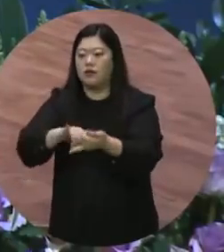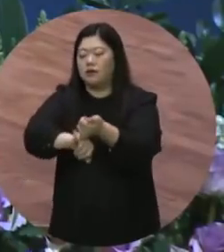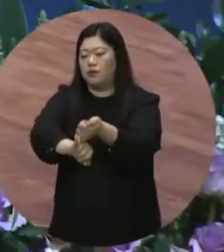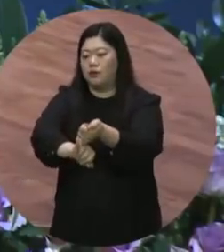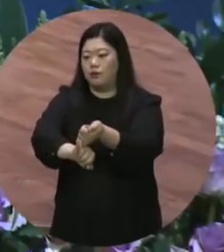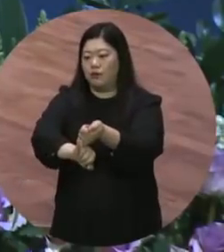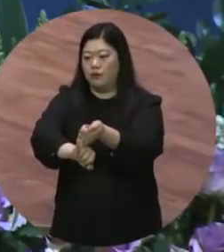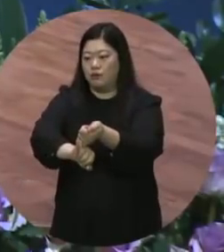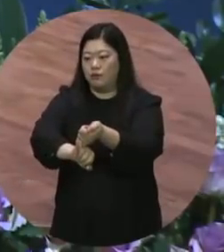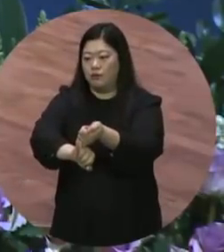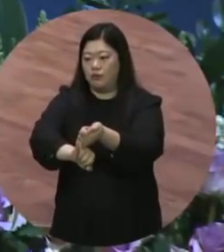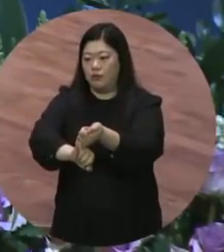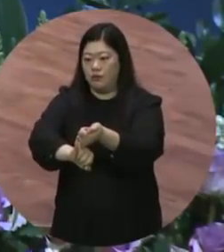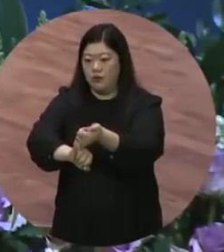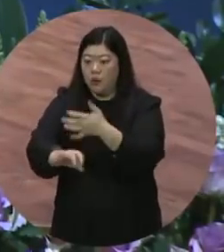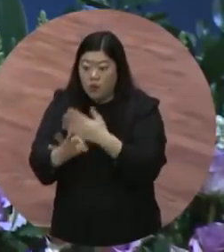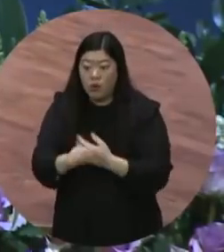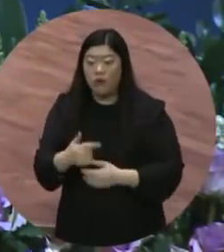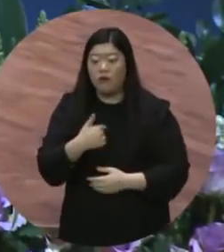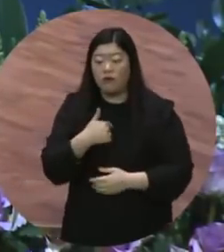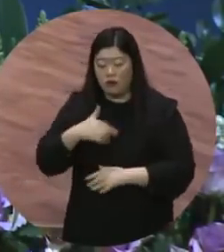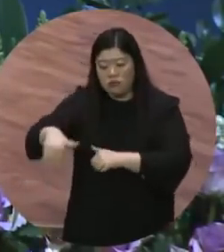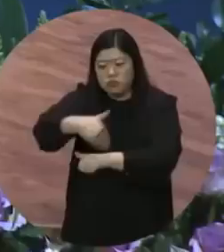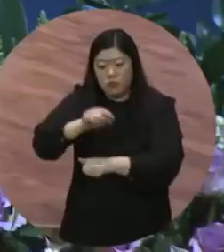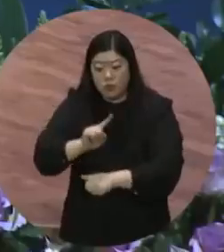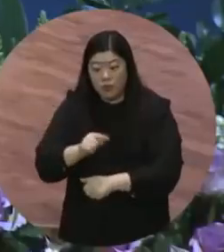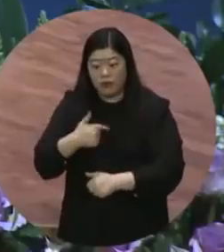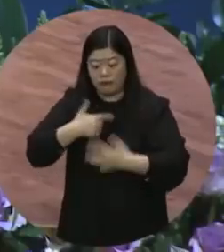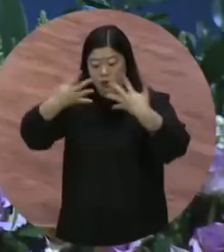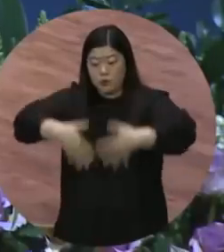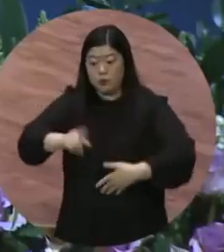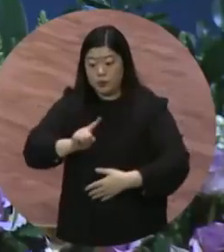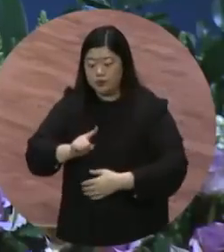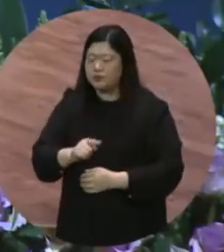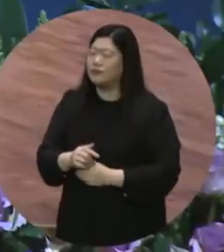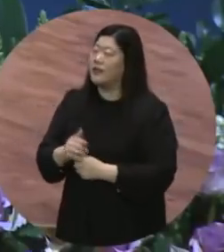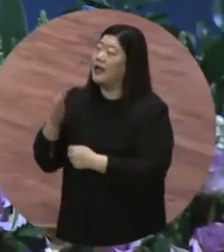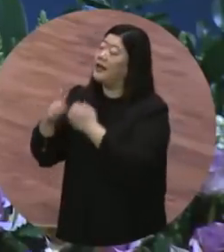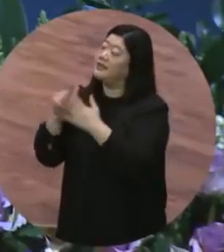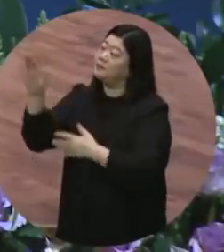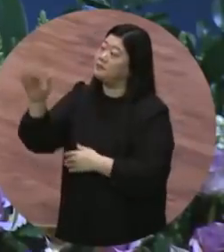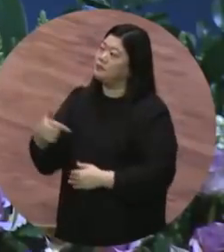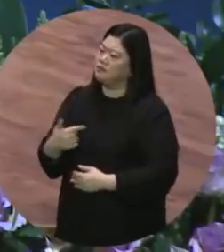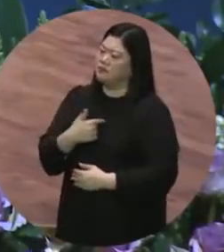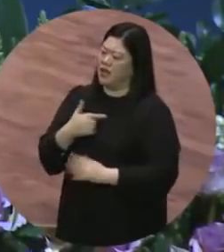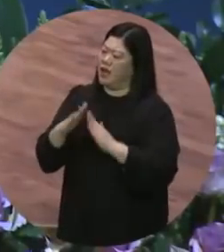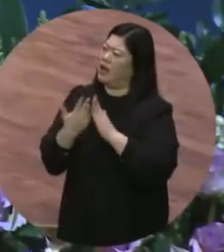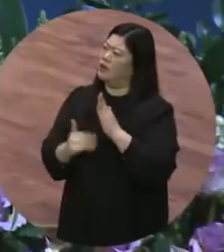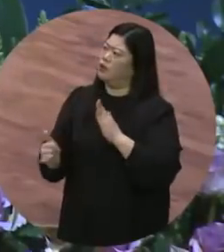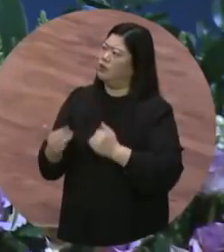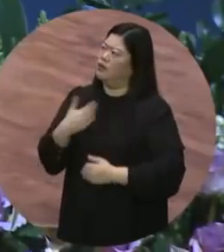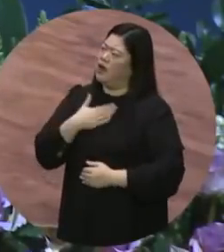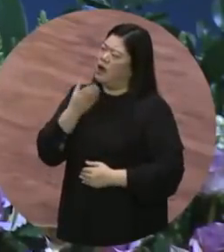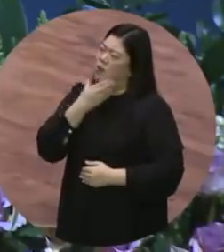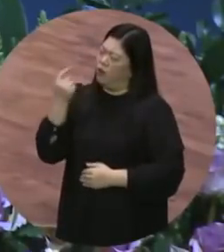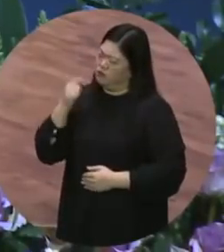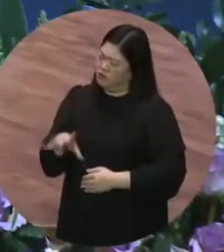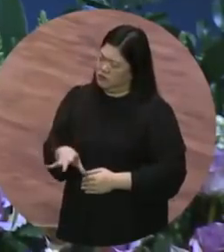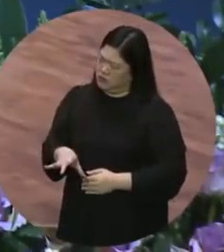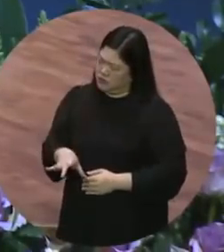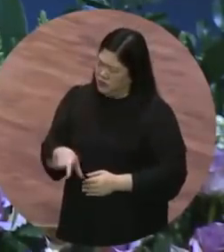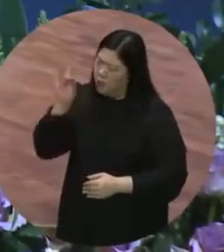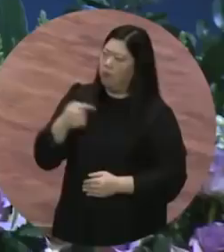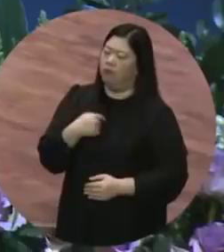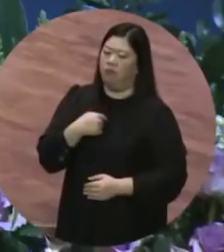우리가 잡아야 될 기도 제목이 뭡니까? 하나님, 내가 이 복음을 깨달은 첫 시조가 되게 하여 주옵소서.